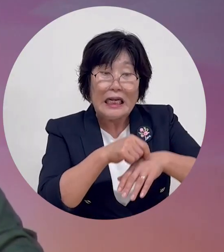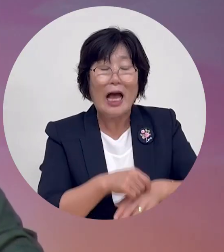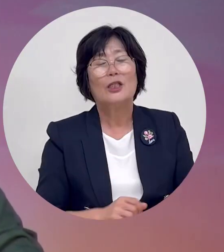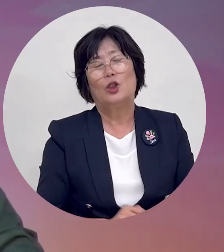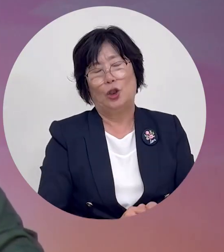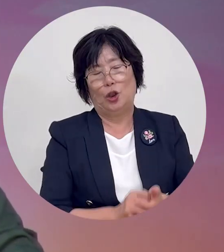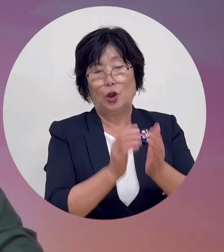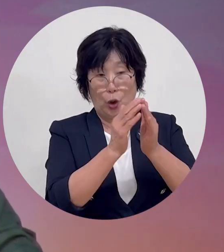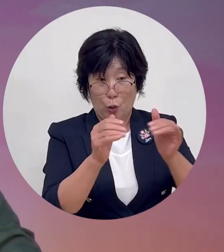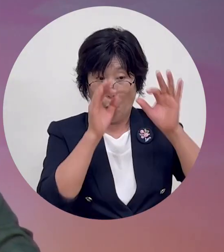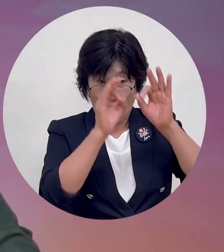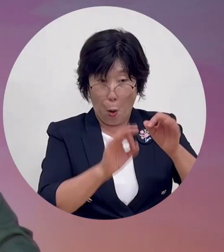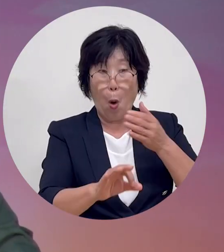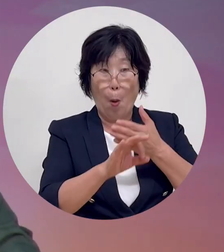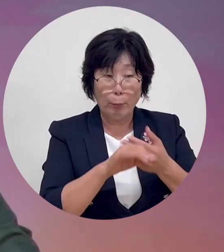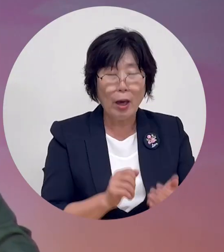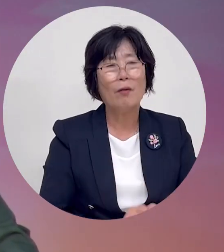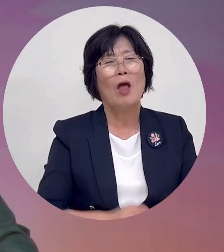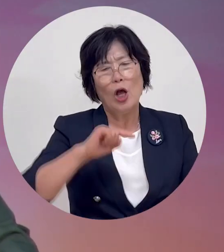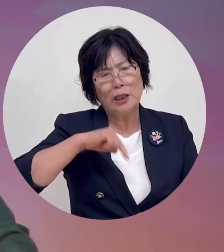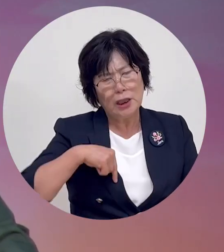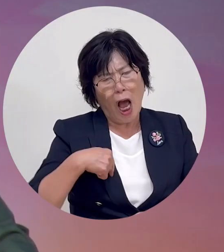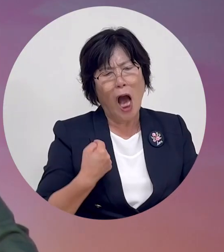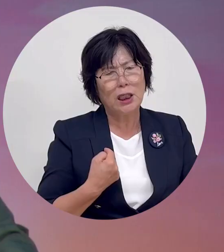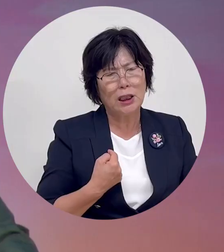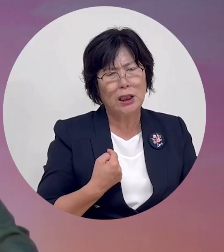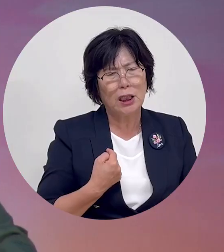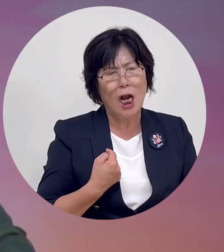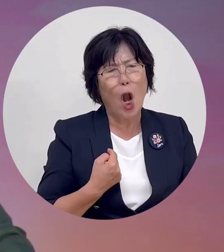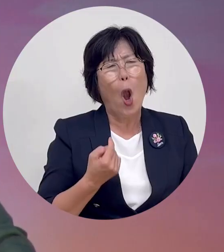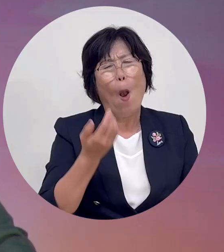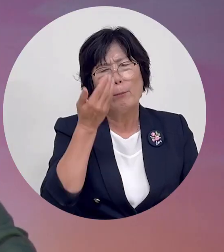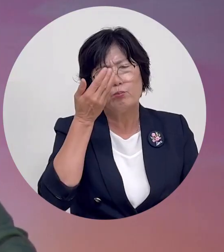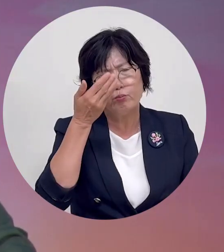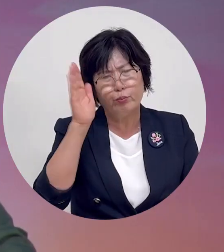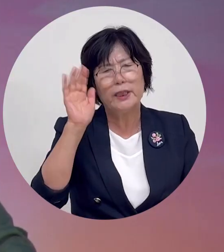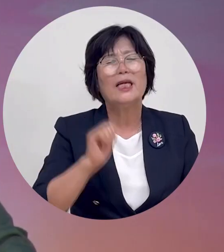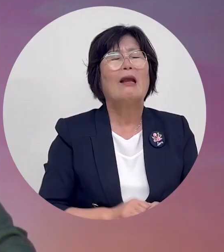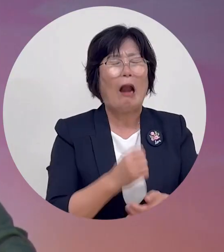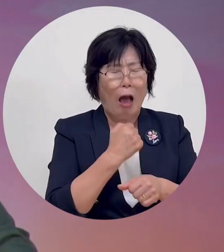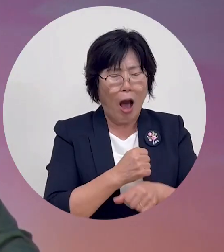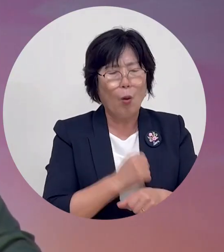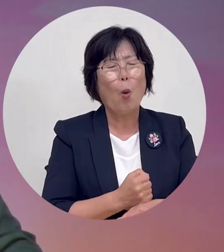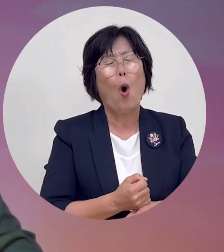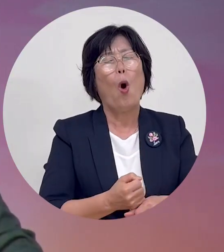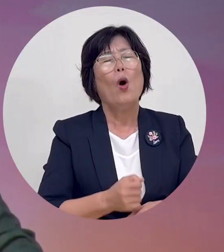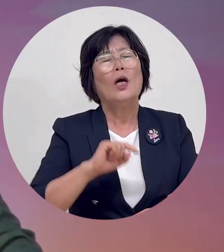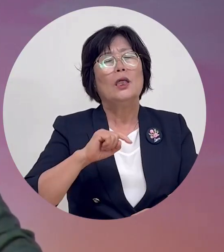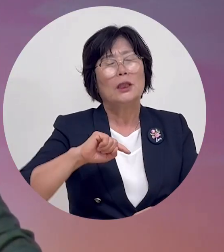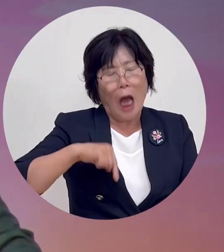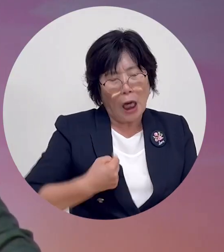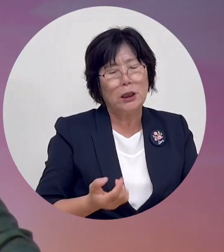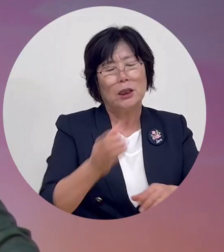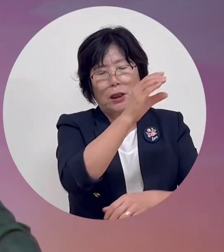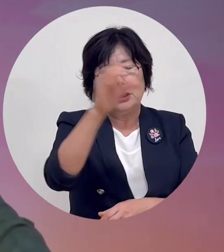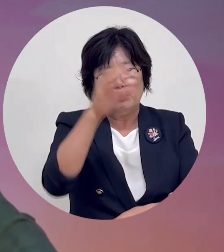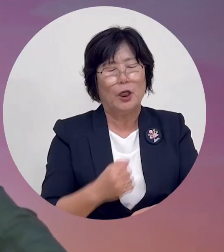길이에요. 여러분, 자기를 부인하고 자기 십자가를 지고 주님을 따라가는데 그게 쉬운 길이겠어요?